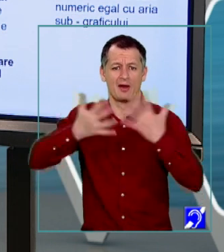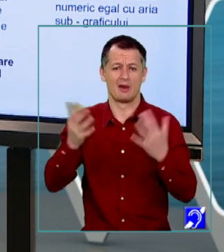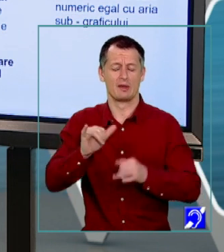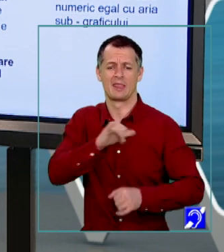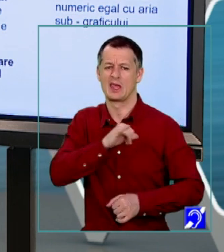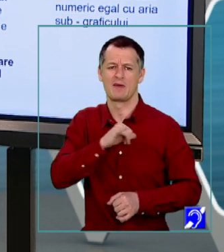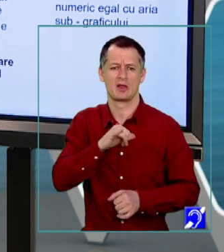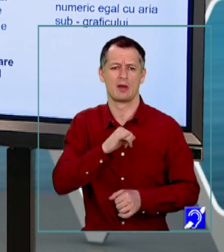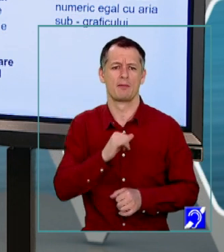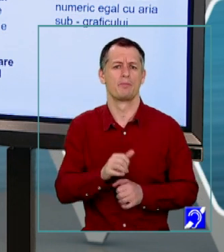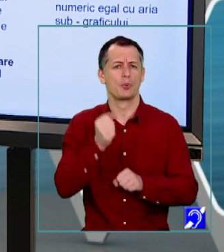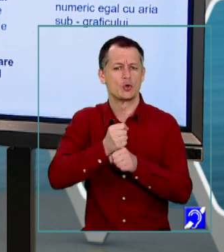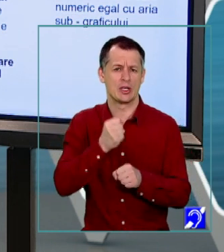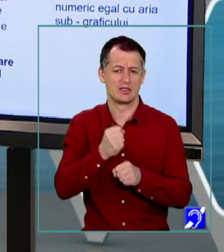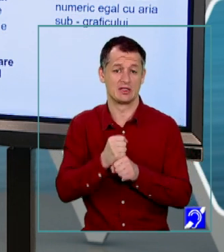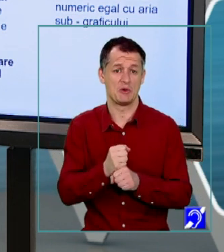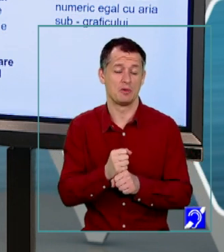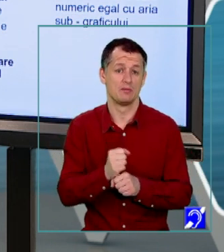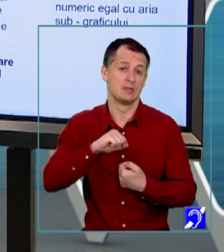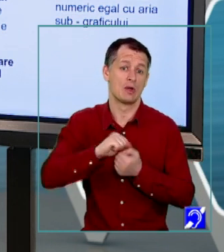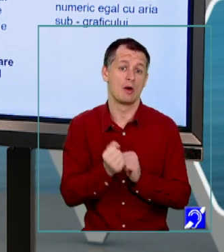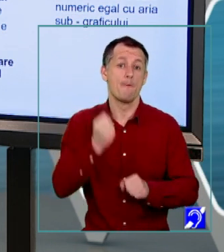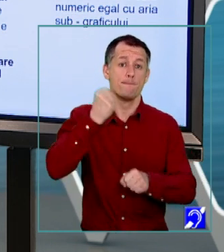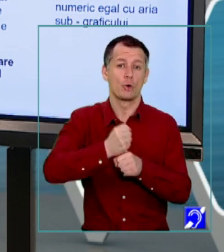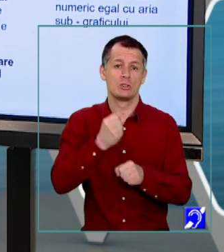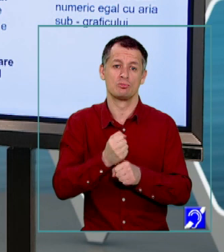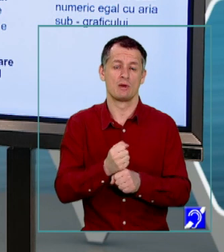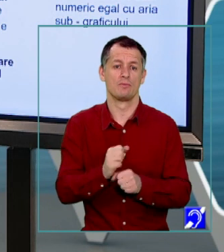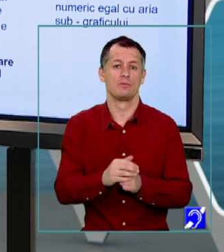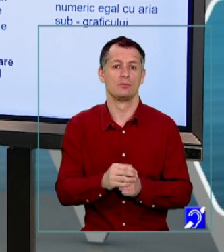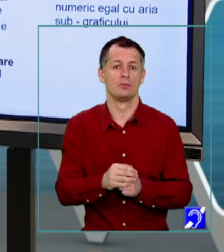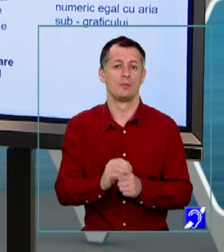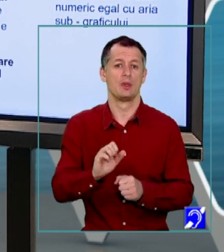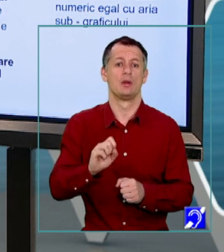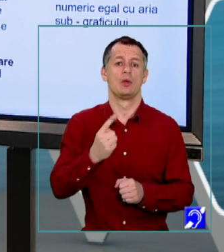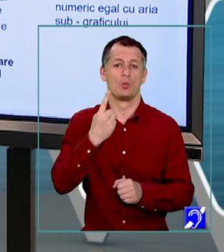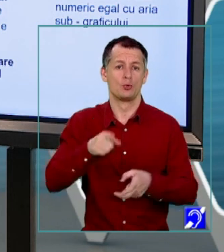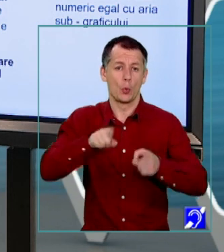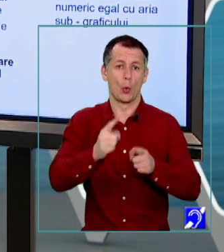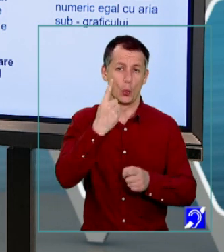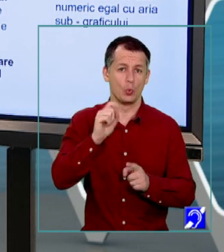de proces, fie că procesul s-a derulat pe calea 1, 3,